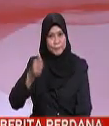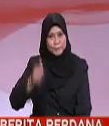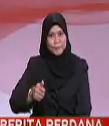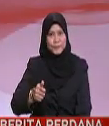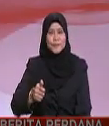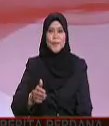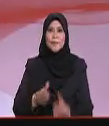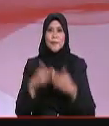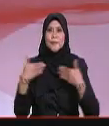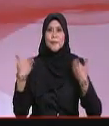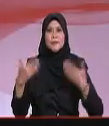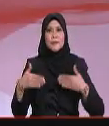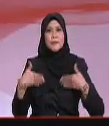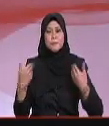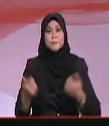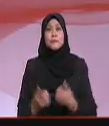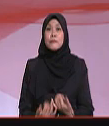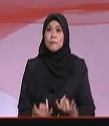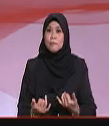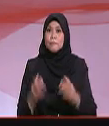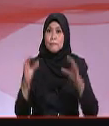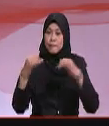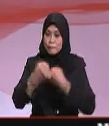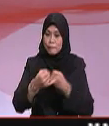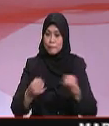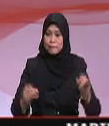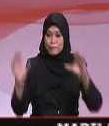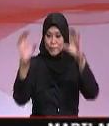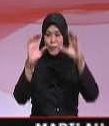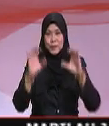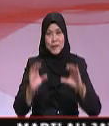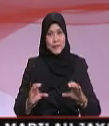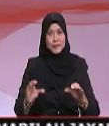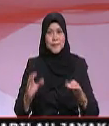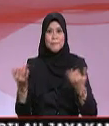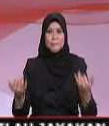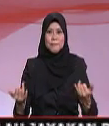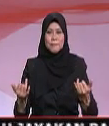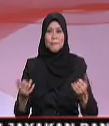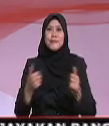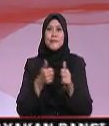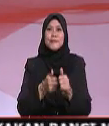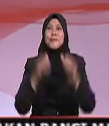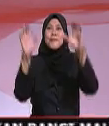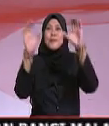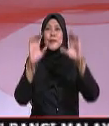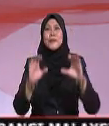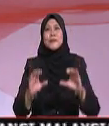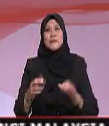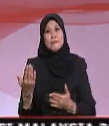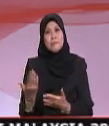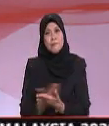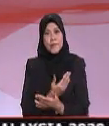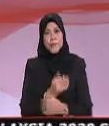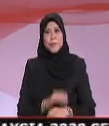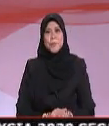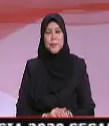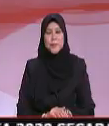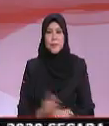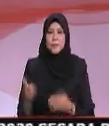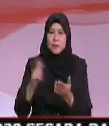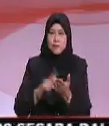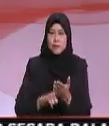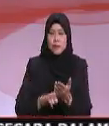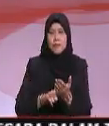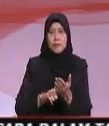Assalamualaikum dan salam sejahtera. Kembali bersama Jabatan Meteorologi Malaysia pada malam ini untuk perkembangan cuaca yang terkini. Kita mulakan laporan cuaca